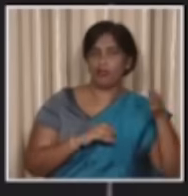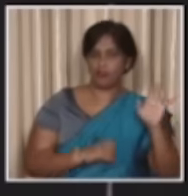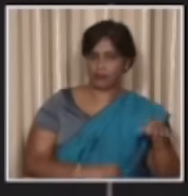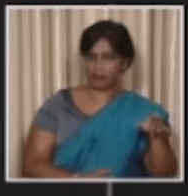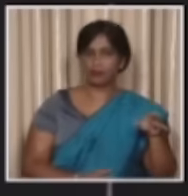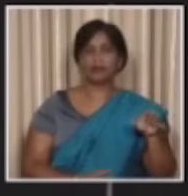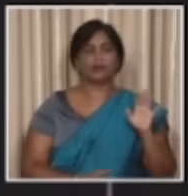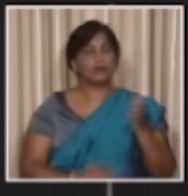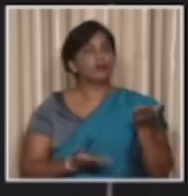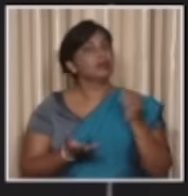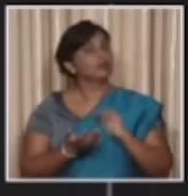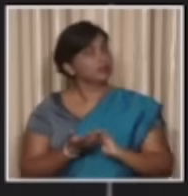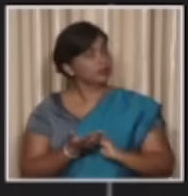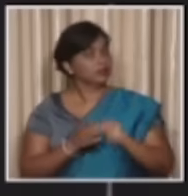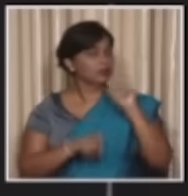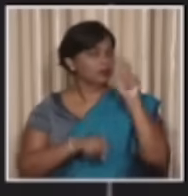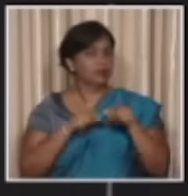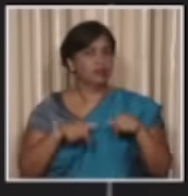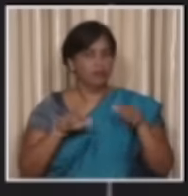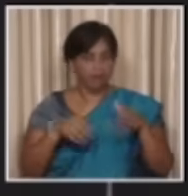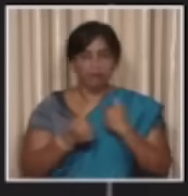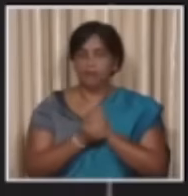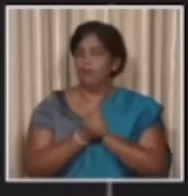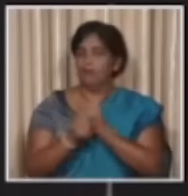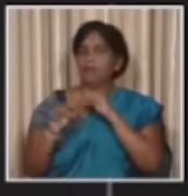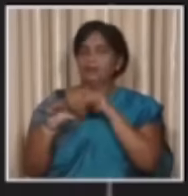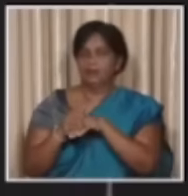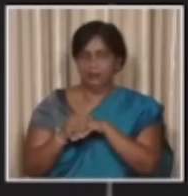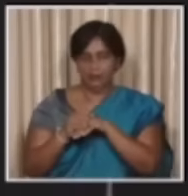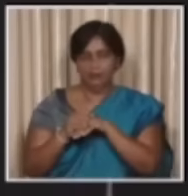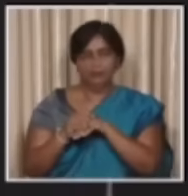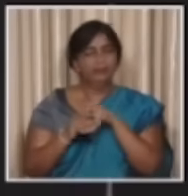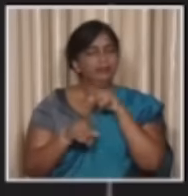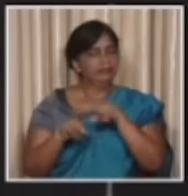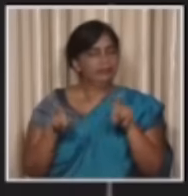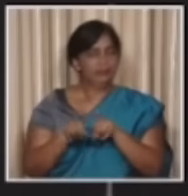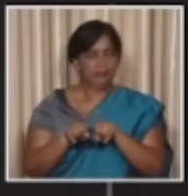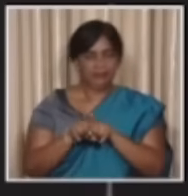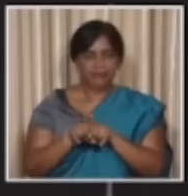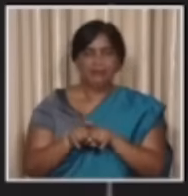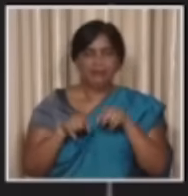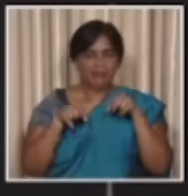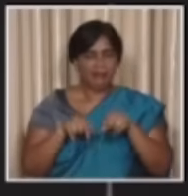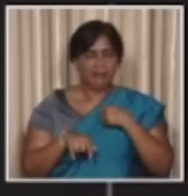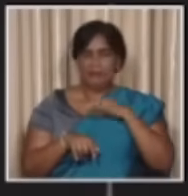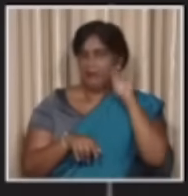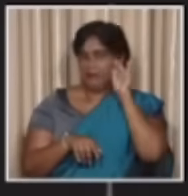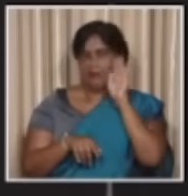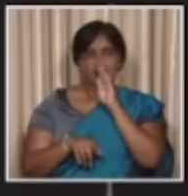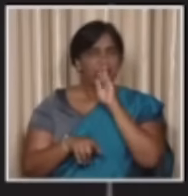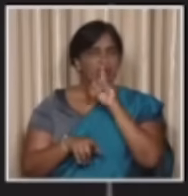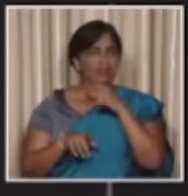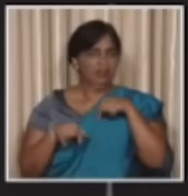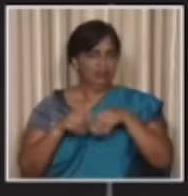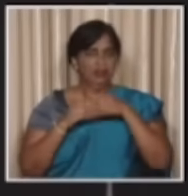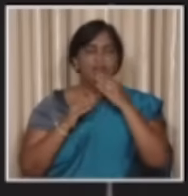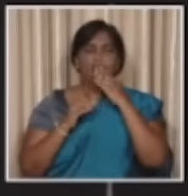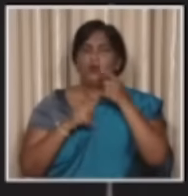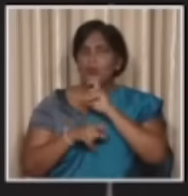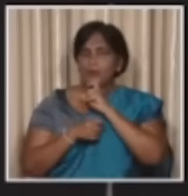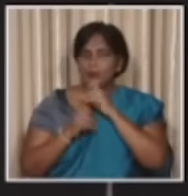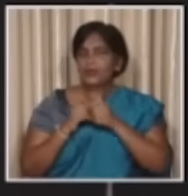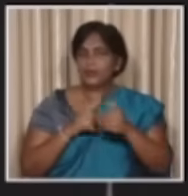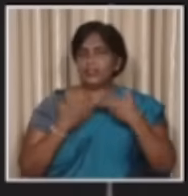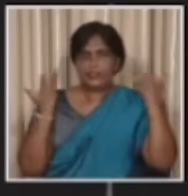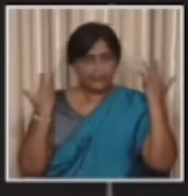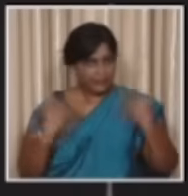ඒ වගේම තවත් පිරිසක් තාම බන්ධනාගාර ගත වෙලා තිබෙනවා. ඒ වගේම දැන් අපි දැනගන්න කැමති මේ වෙනකොට මේ නඩු